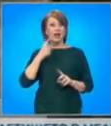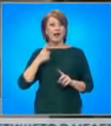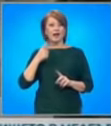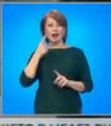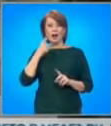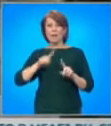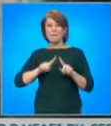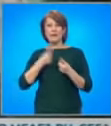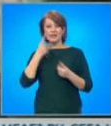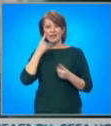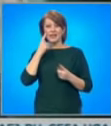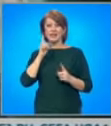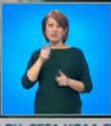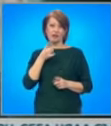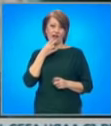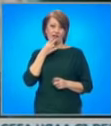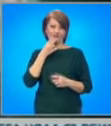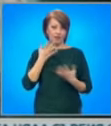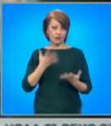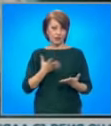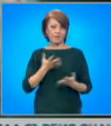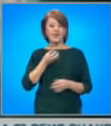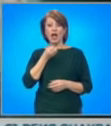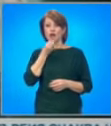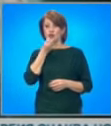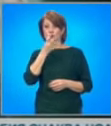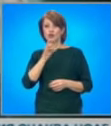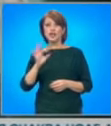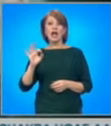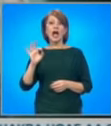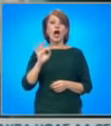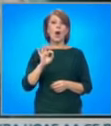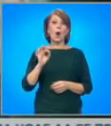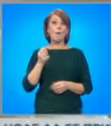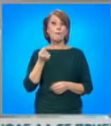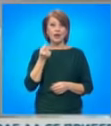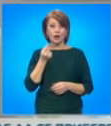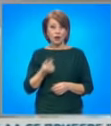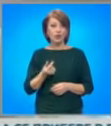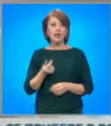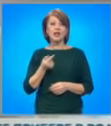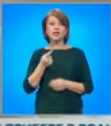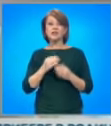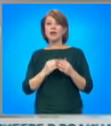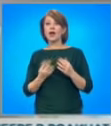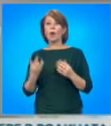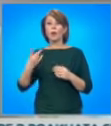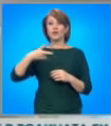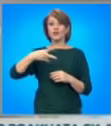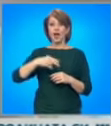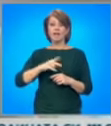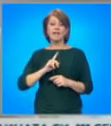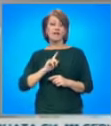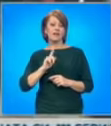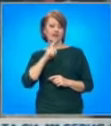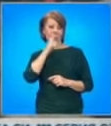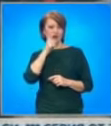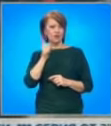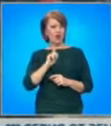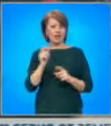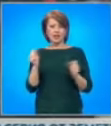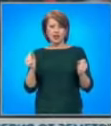отрицателен. Лекарката предупреждава, че случаите на Омикрон се удвояват много бързо. Най-важното е да не се плашите, да приемете,